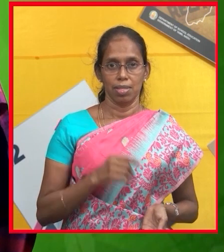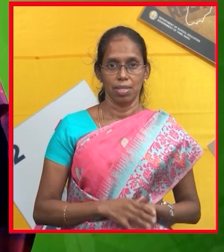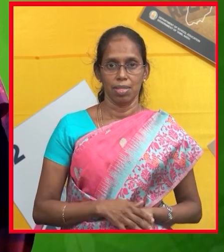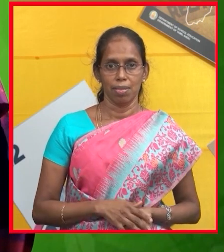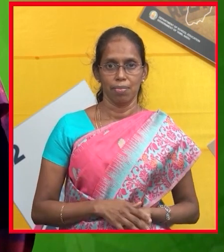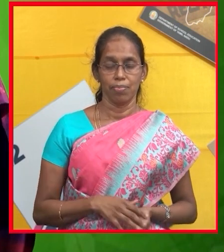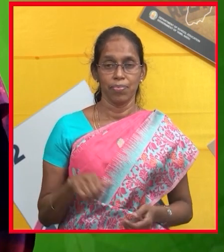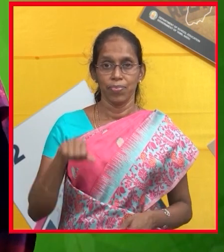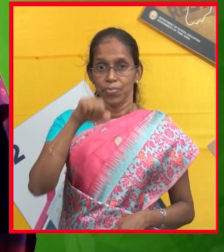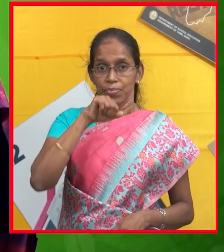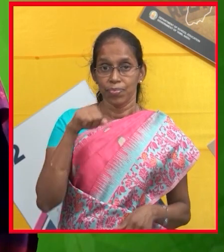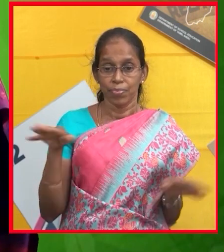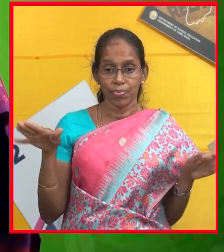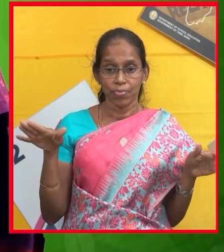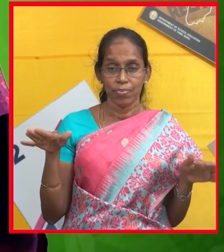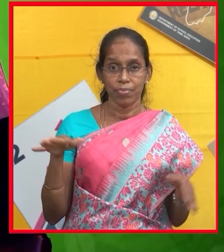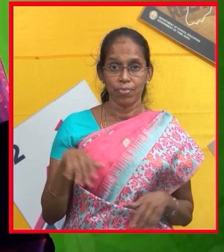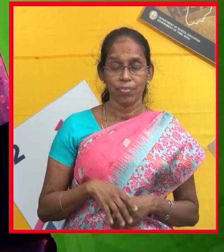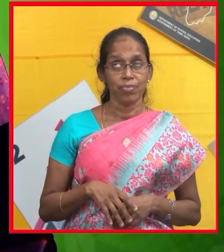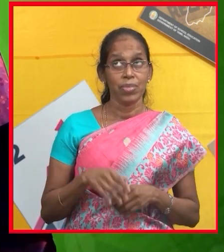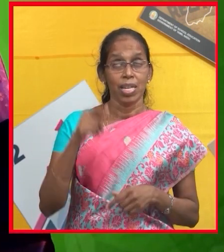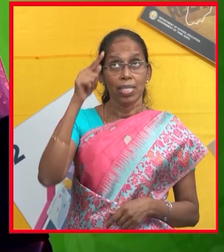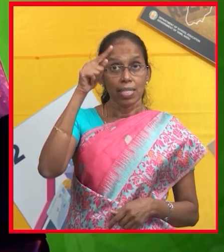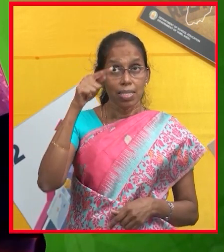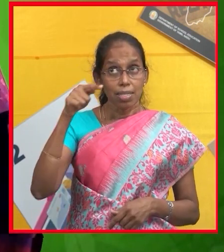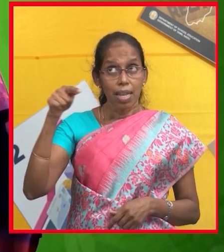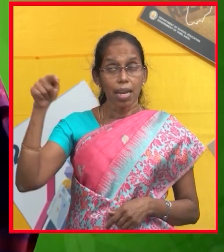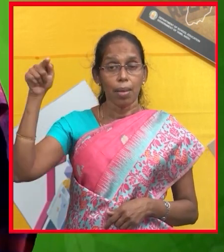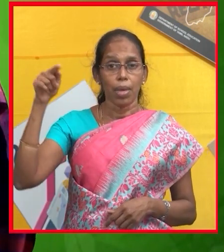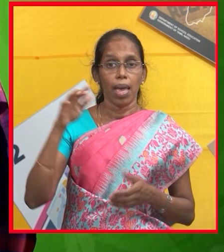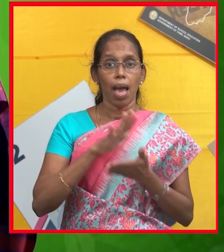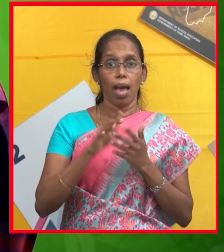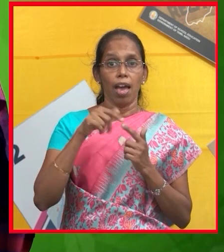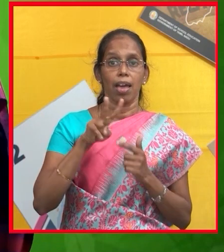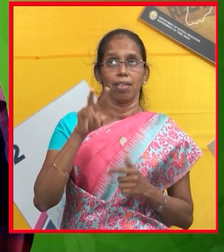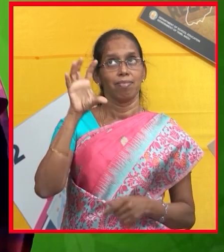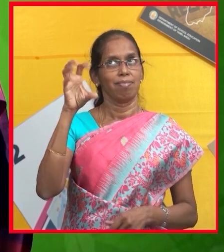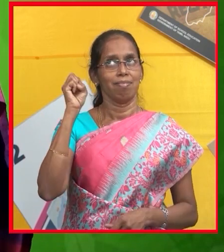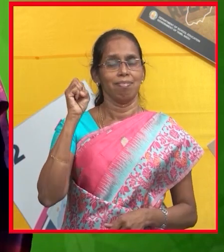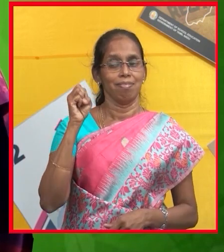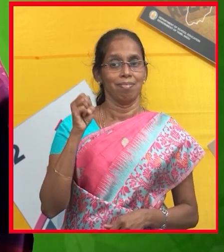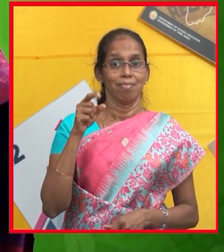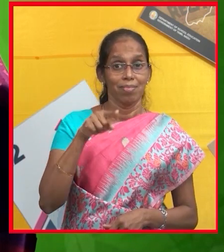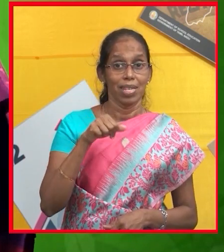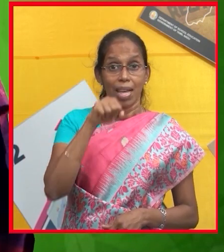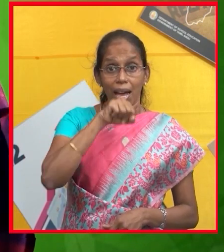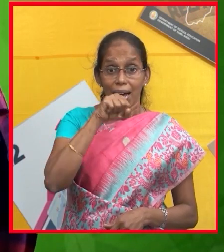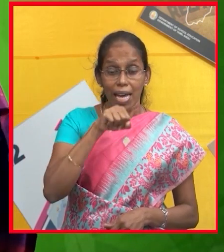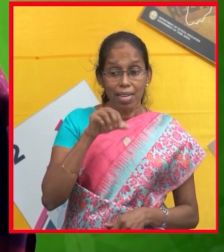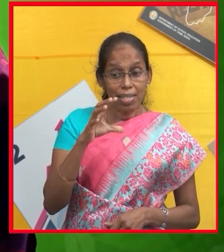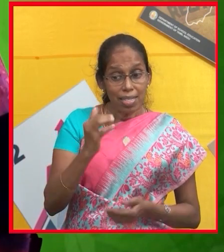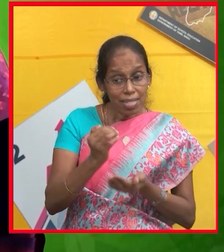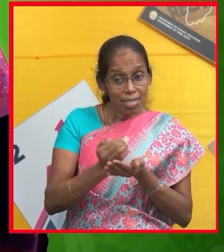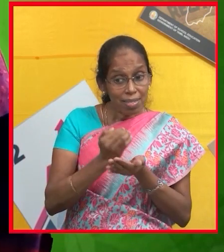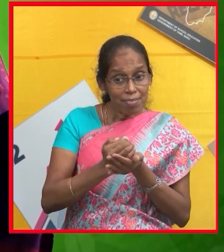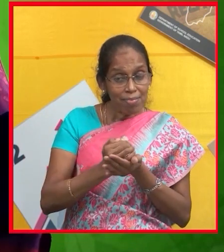தேனியோட உழைப்பில் உருவான தேனடையை வேணால் கவர முடியும். ஆனால் தேனி உருவாக்கின்ற அந்த தேனை